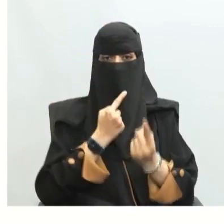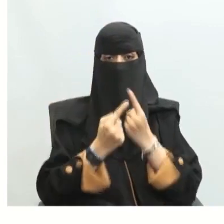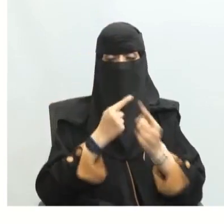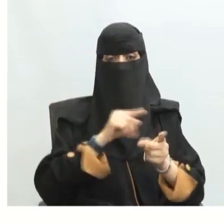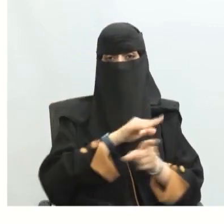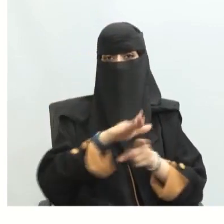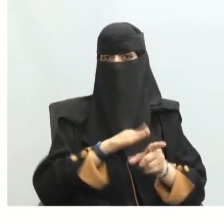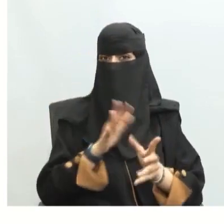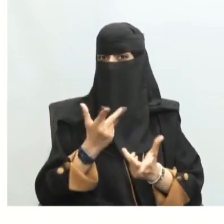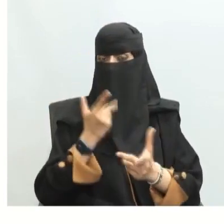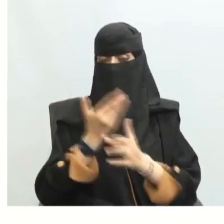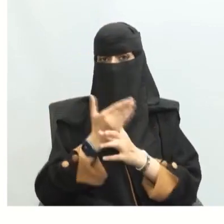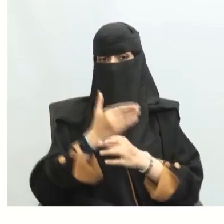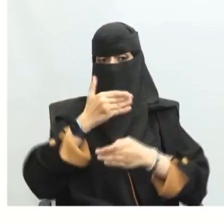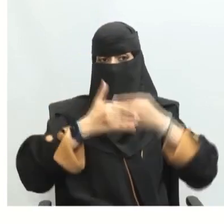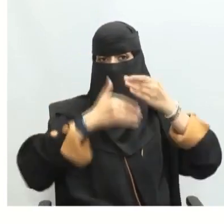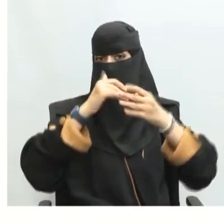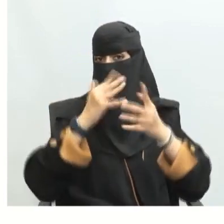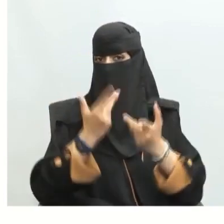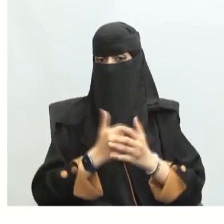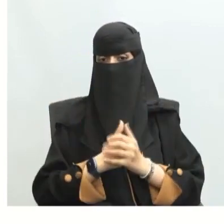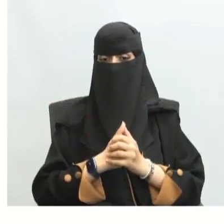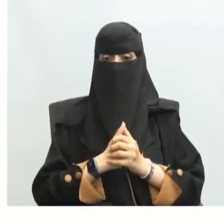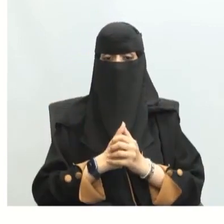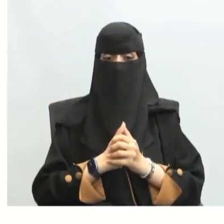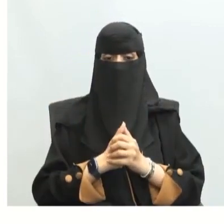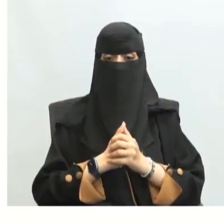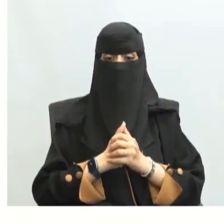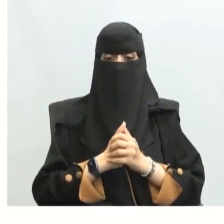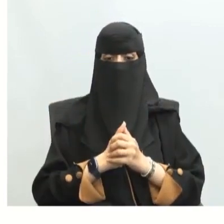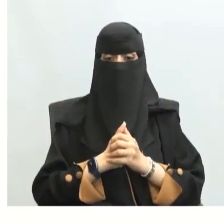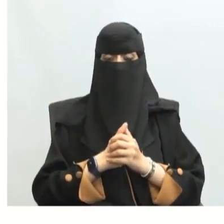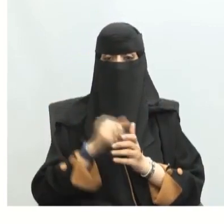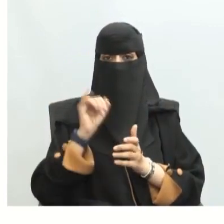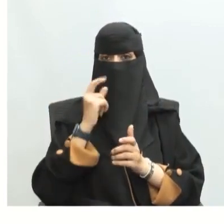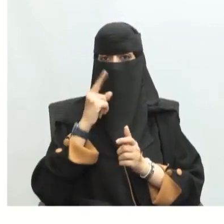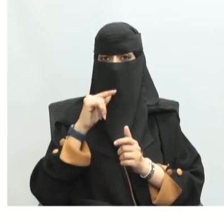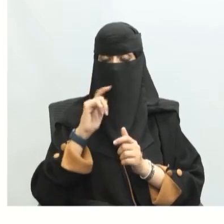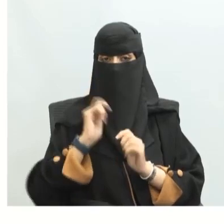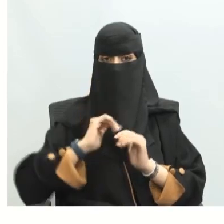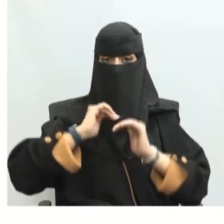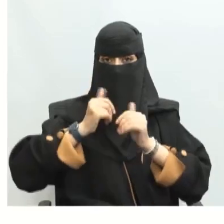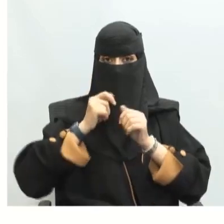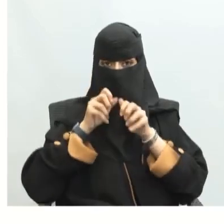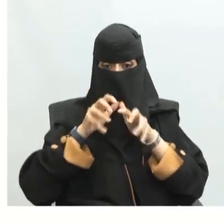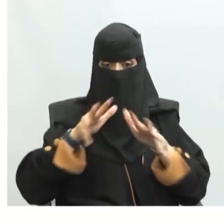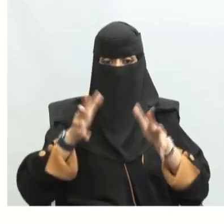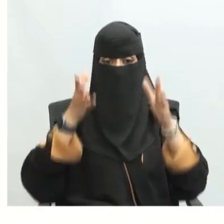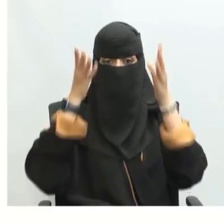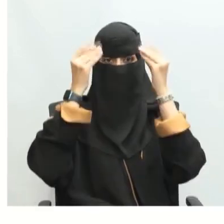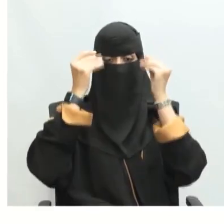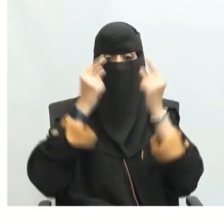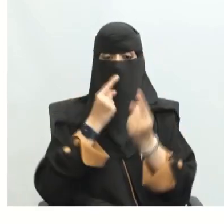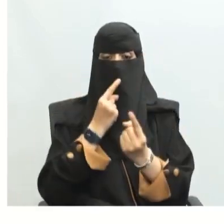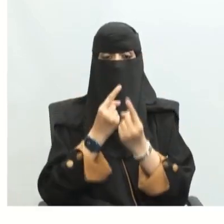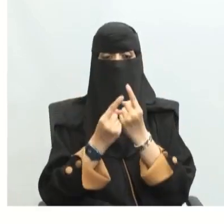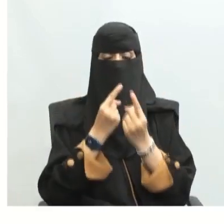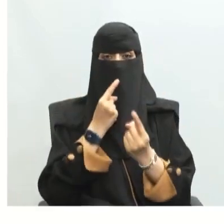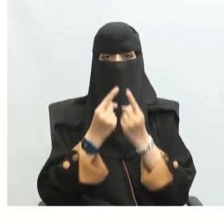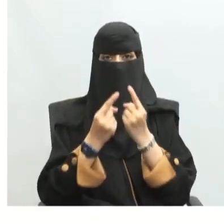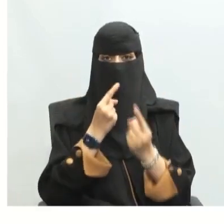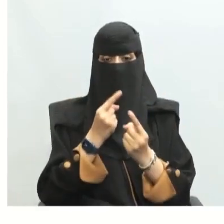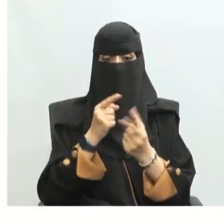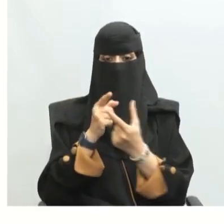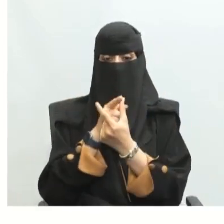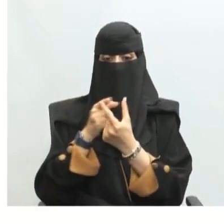الوطني احسنتم من اجل نشر ثقافه ماذا